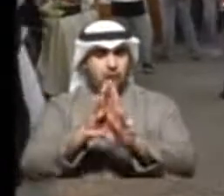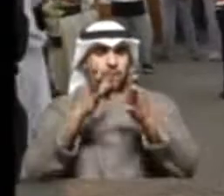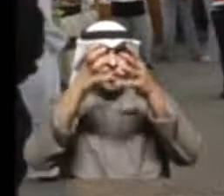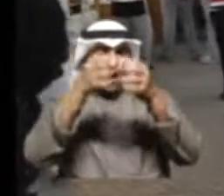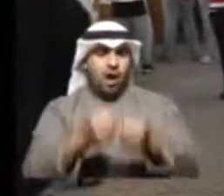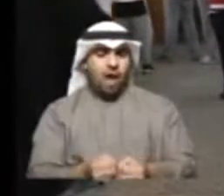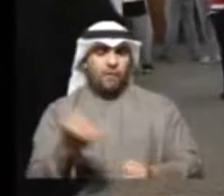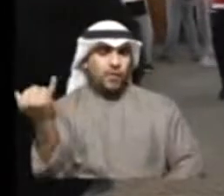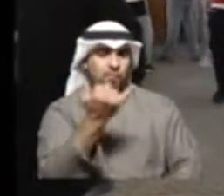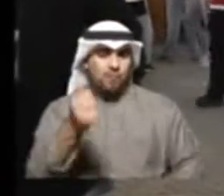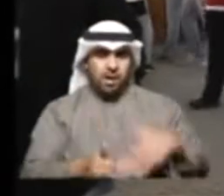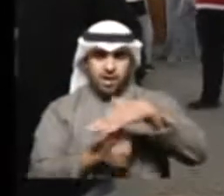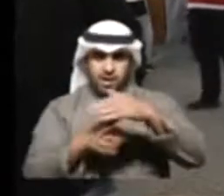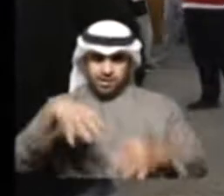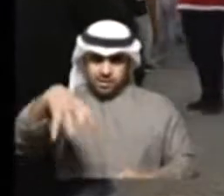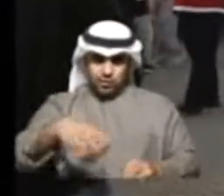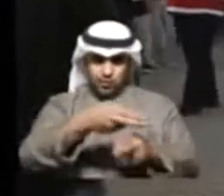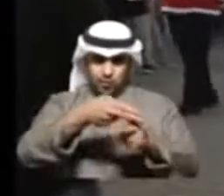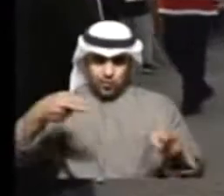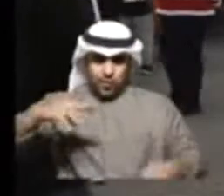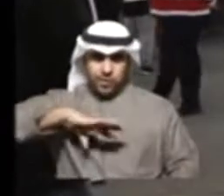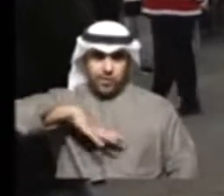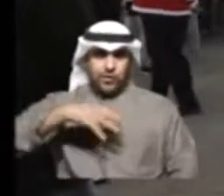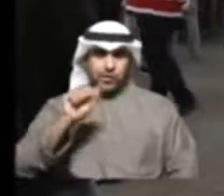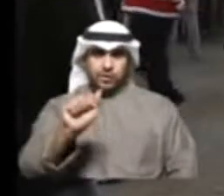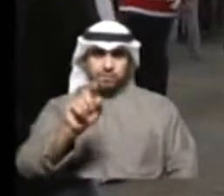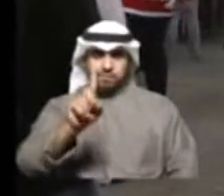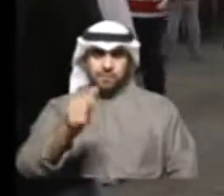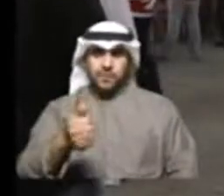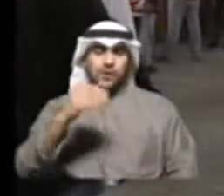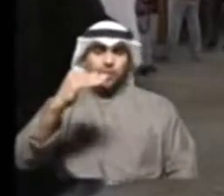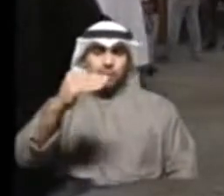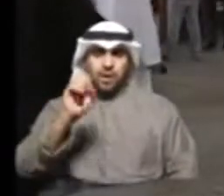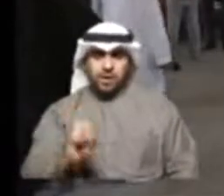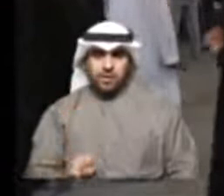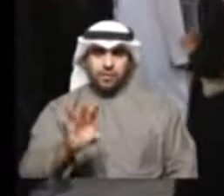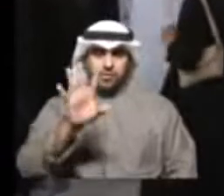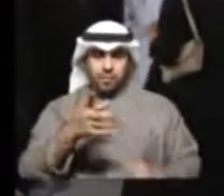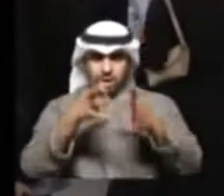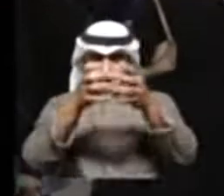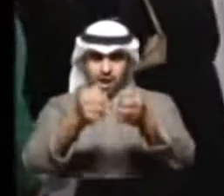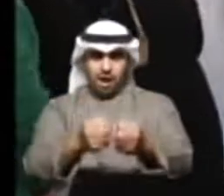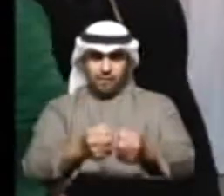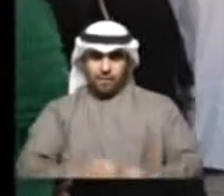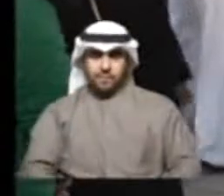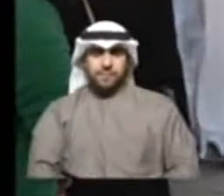الكريمة والسامية من قبل حضرة صاحب السمو أمير البلاد الشيخ صباح الأحمد الجابر الصباح حفظه